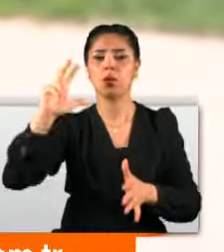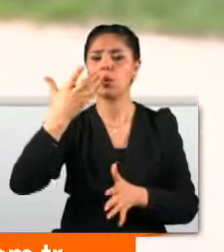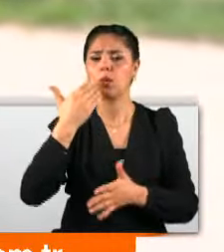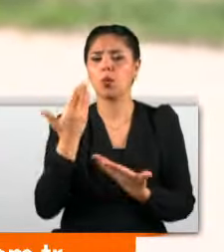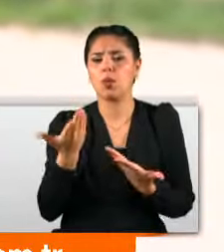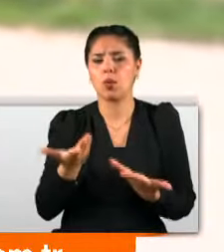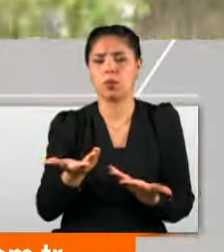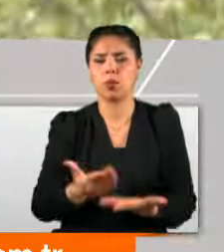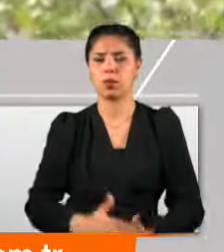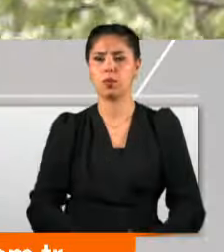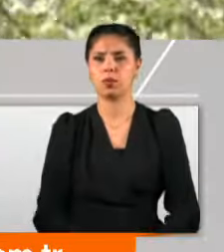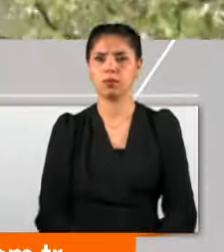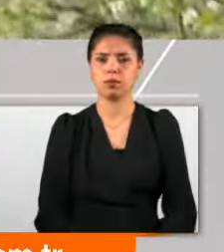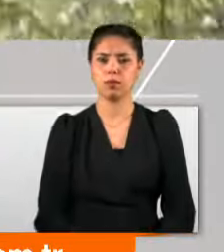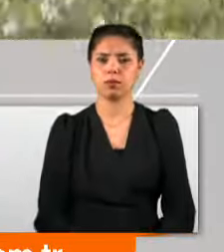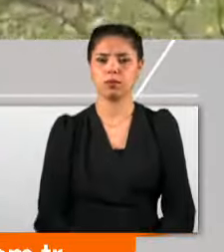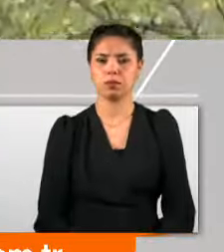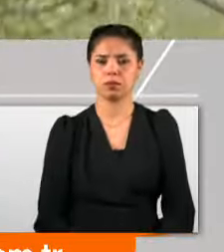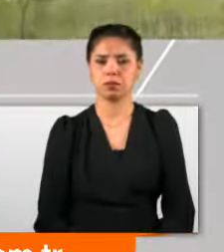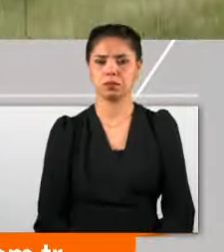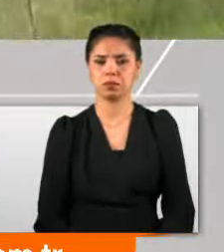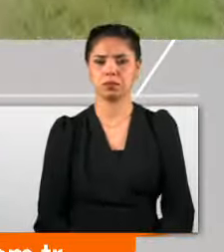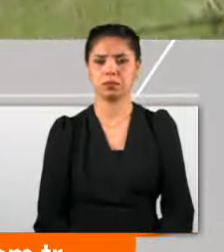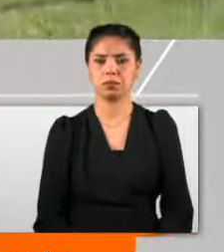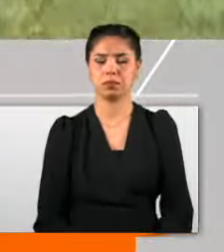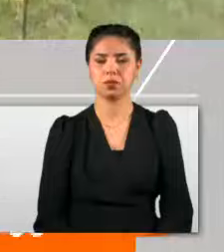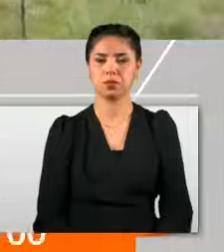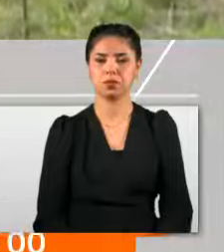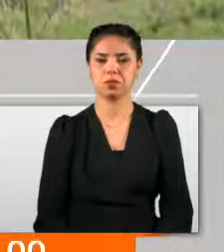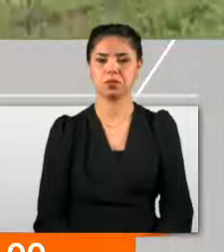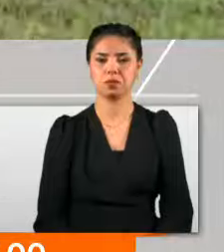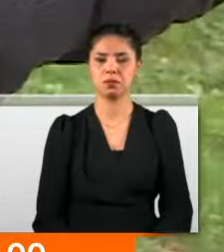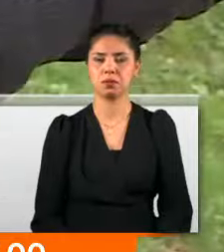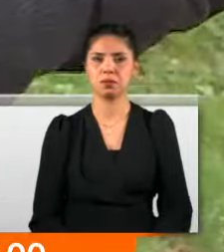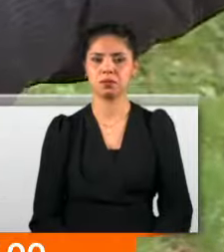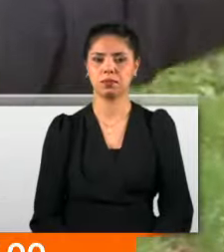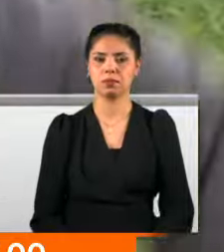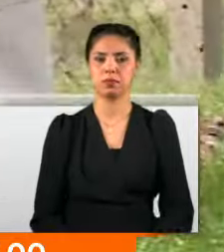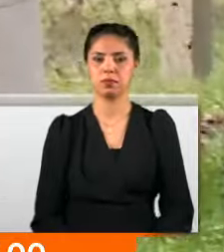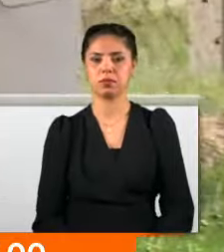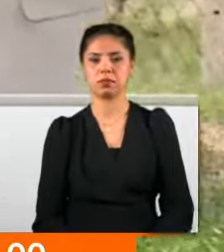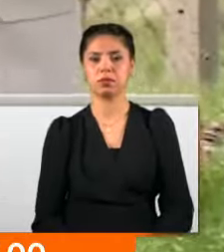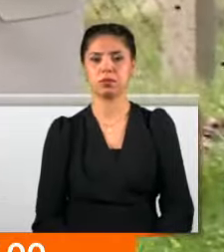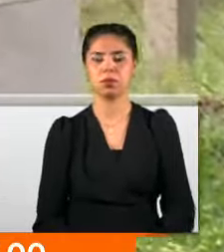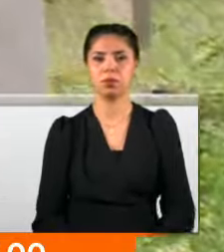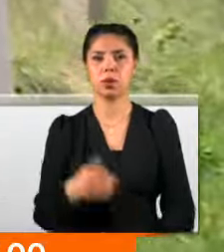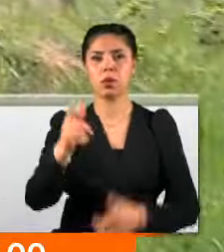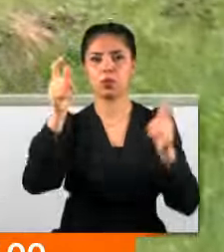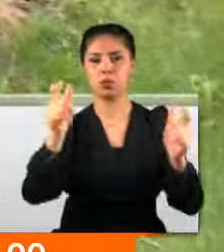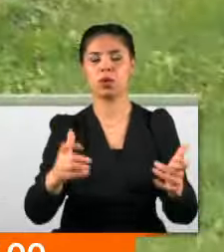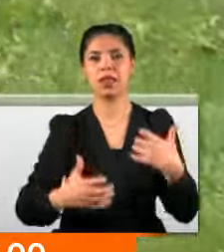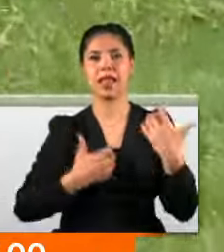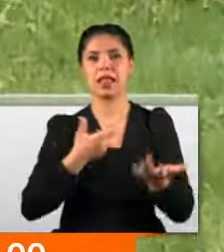Rüzgar paneline daha uygun Burası Altay yaz Altay kış kar altında kalır ve yazık olur rüzgara Bak burada işte burası o